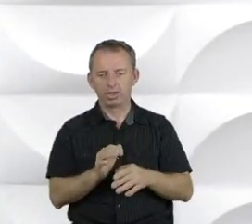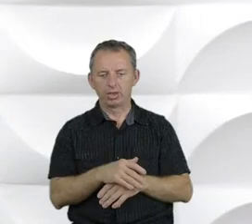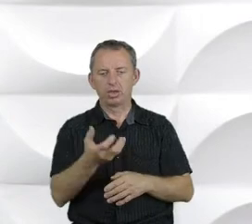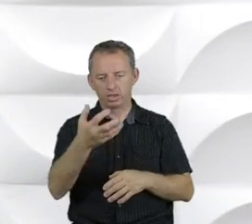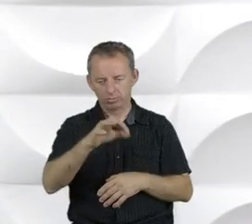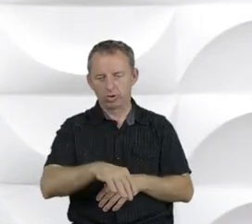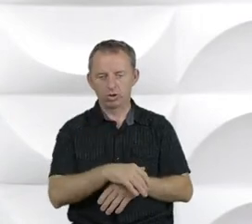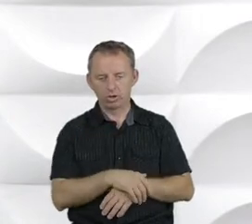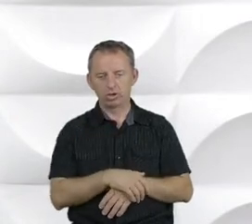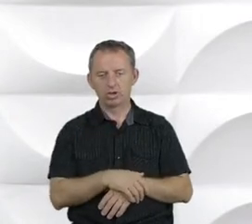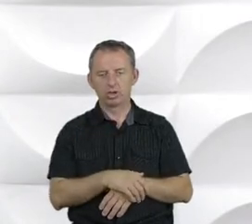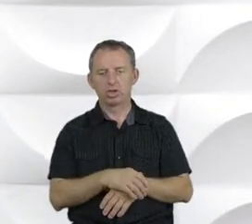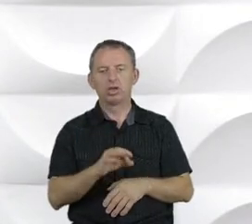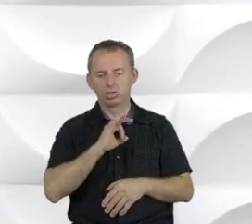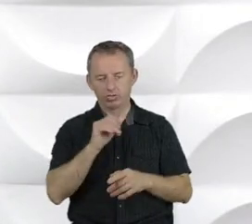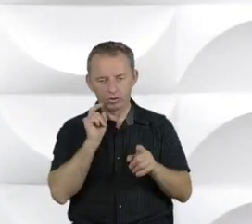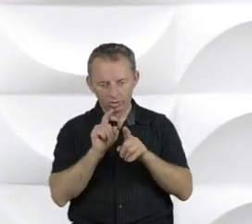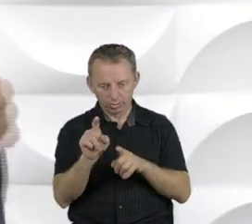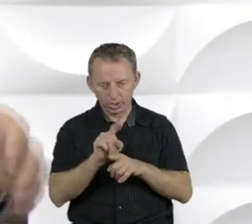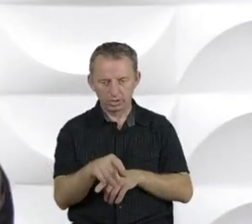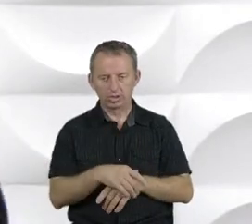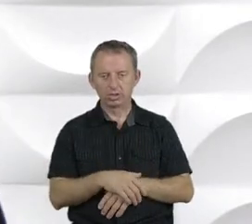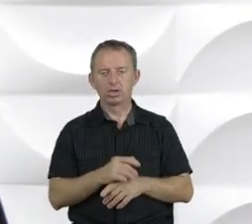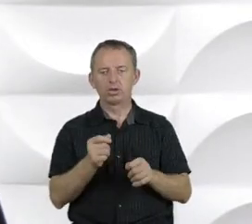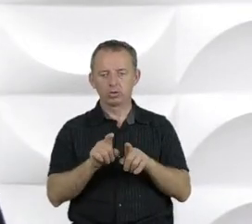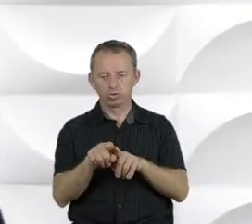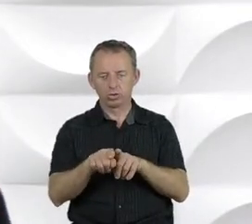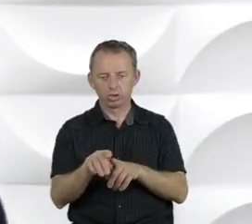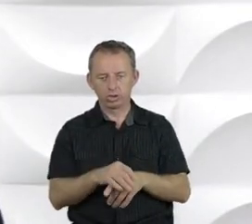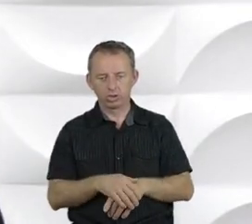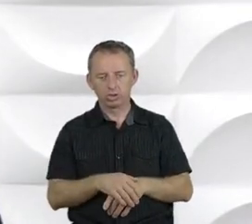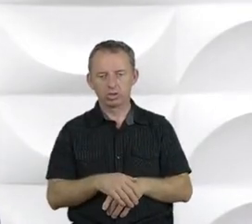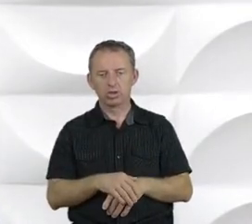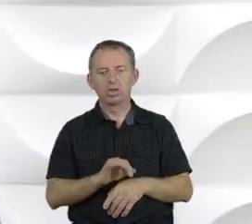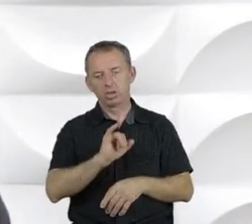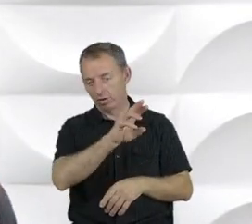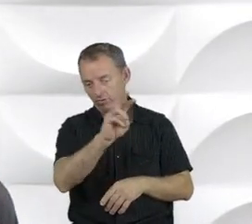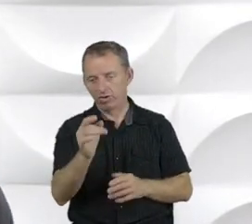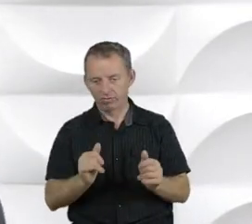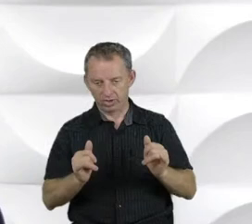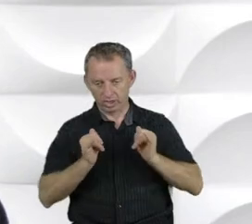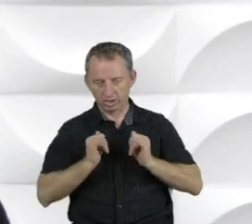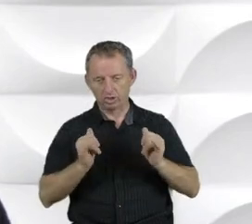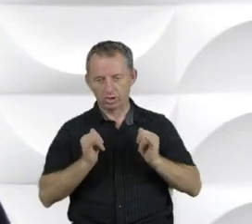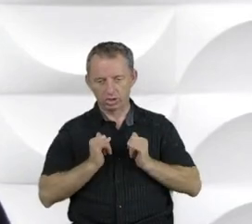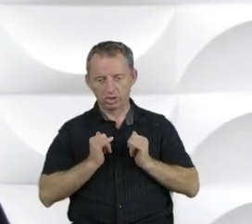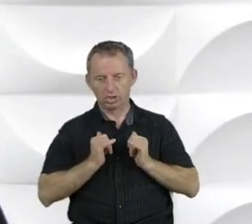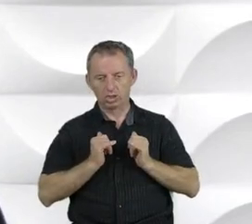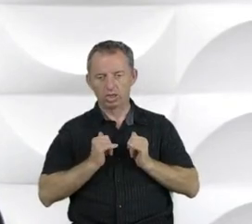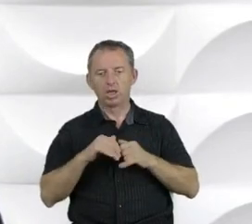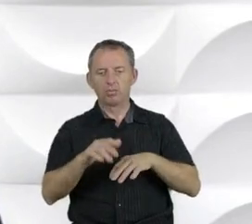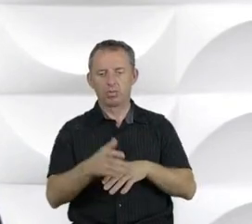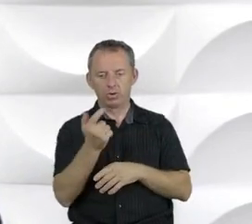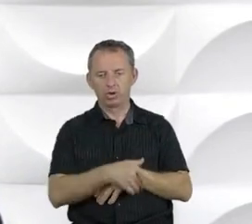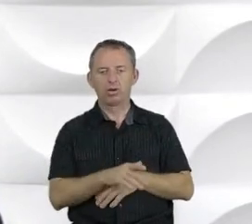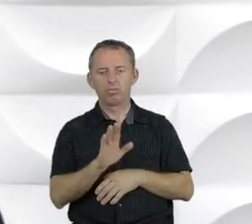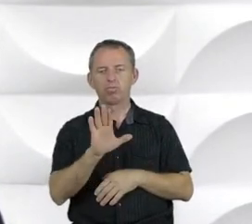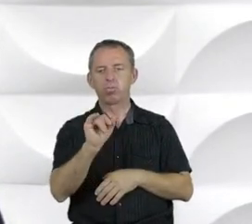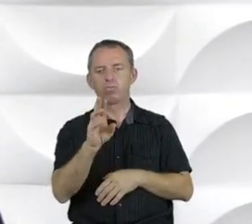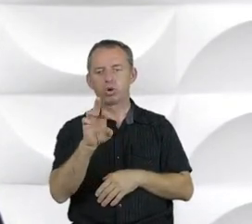zborów, do swoich braci, do swoich sióstr. Jest wam wygodnie, może nawet w